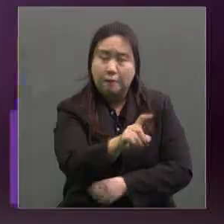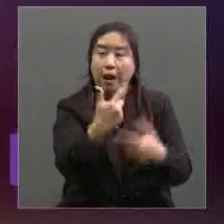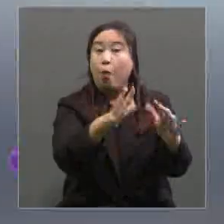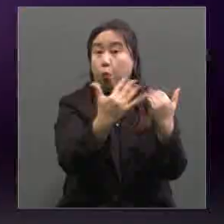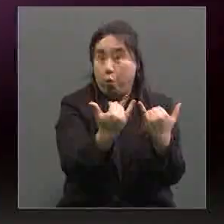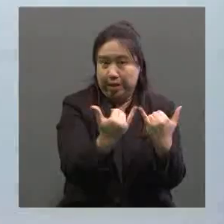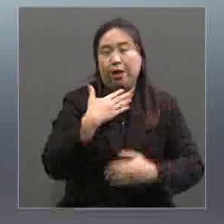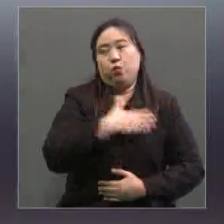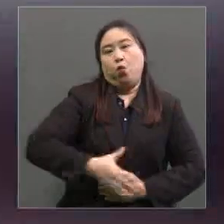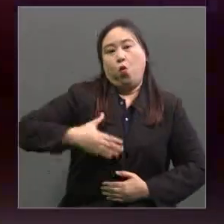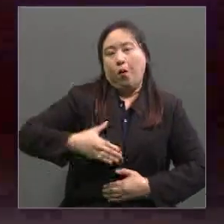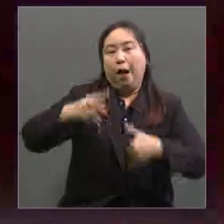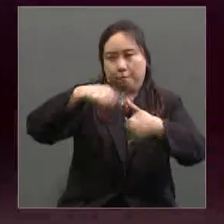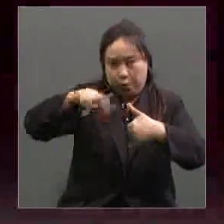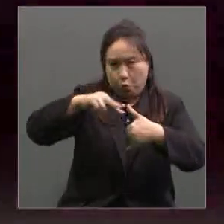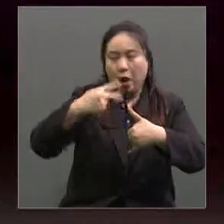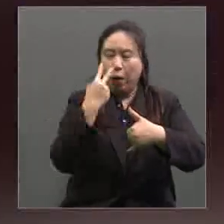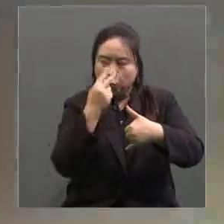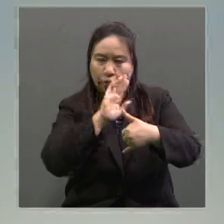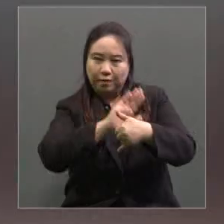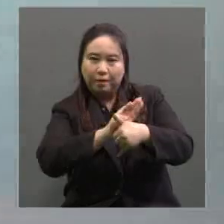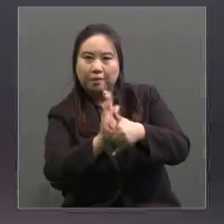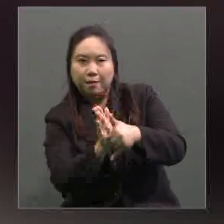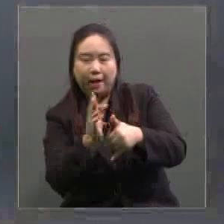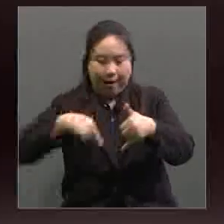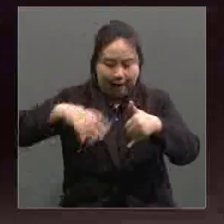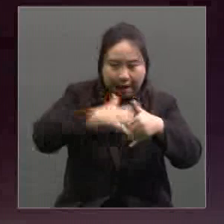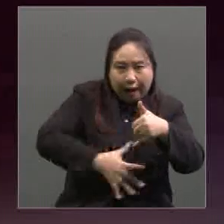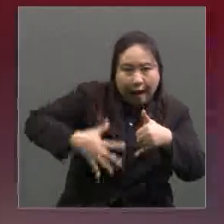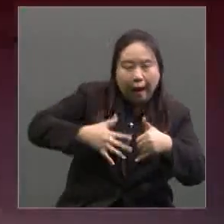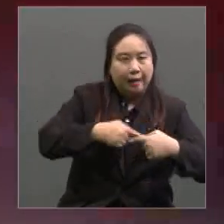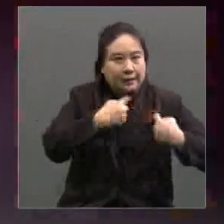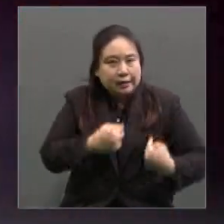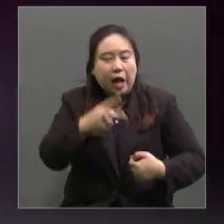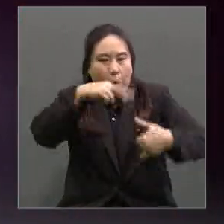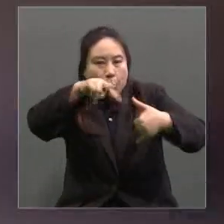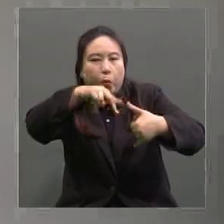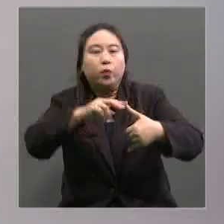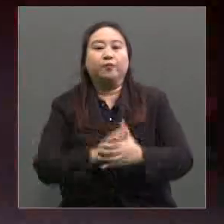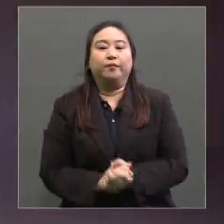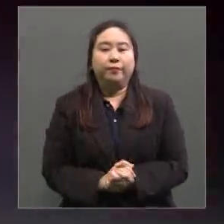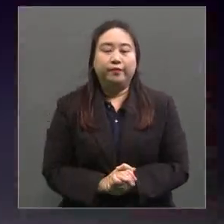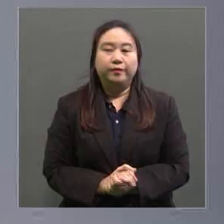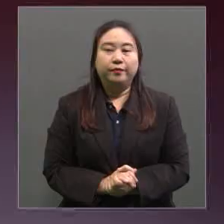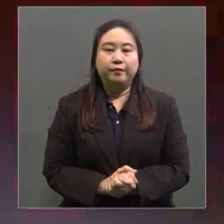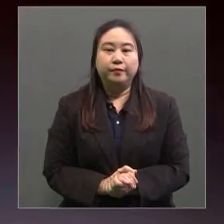พาน้องไปตรวจสุขภาพแล้วก็ดูแลสภาพจิตใจแล้วก็ร่างกายของน้องต่อไปลองฟังเสียงรัฐมนตรีพม.ครับ